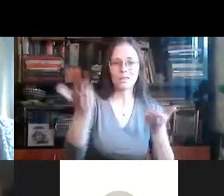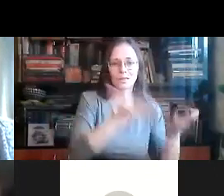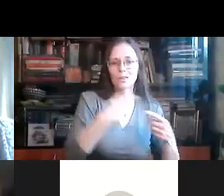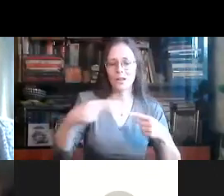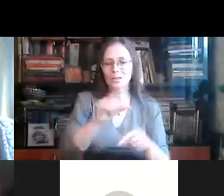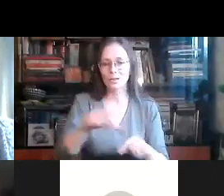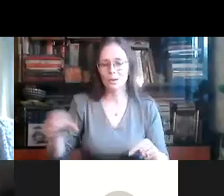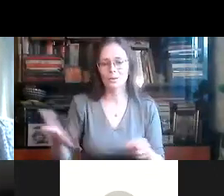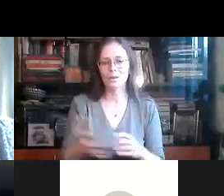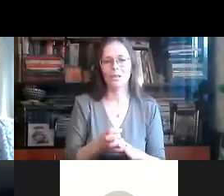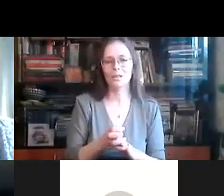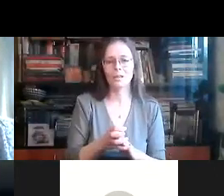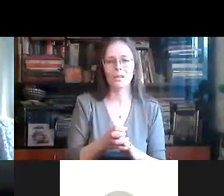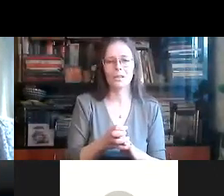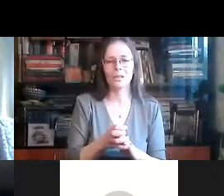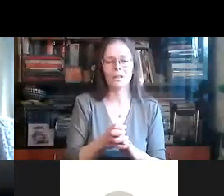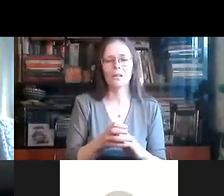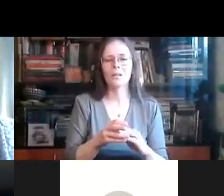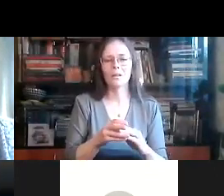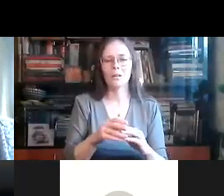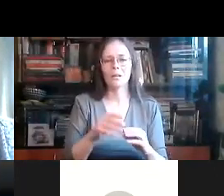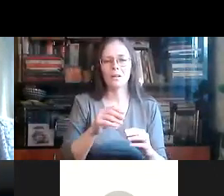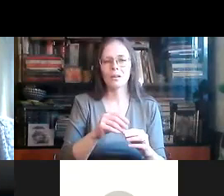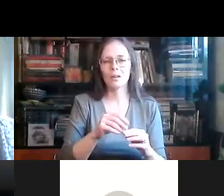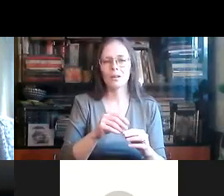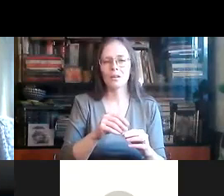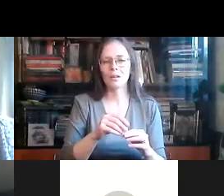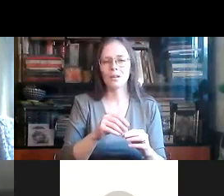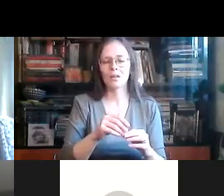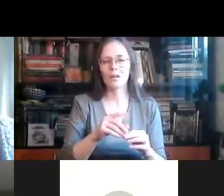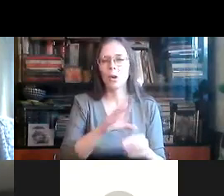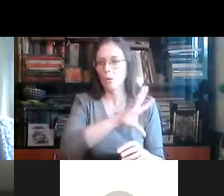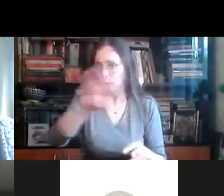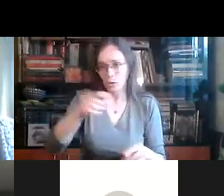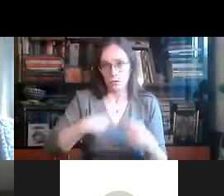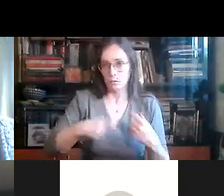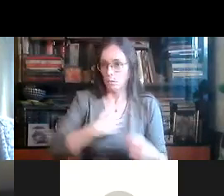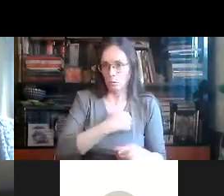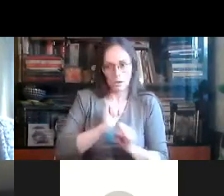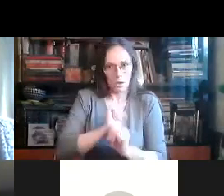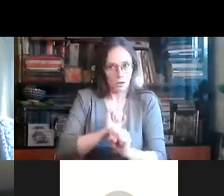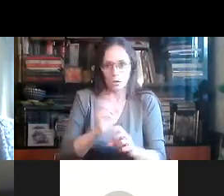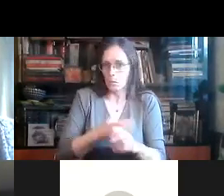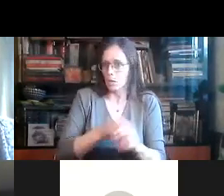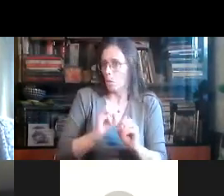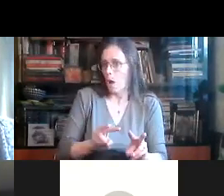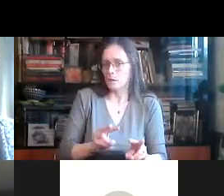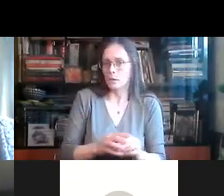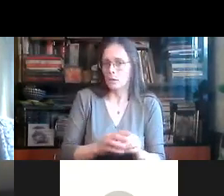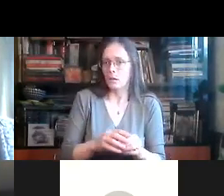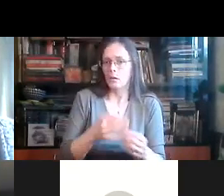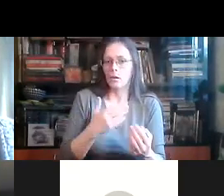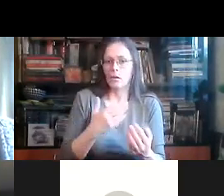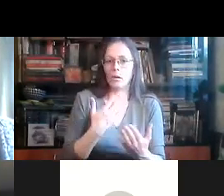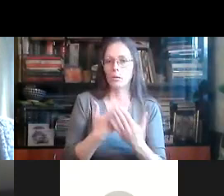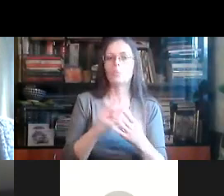людей, которые все хотят чувствовать себя как бы там безопасно, и они в любом случае друг с другом